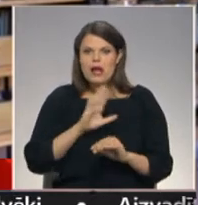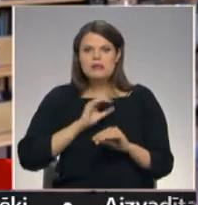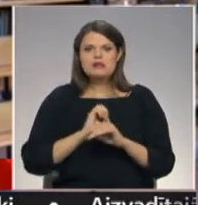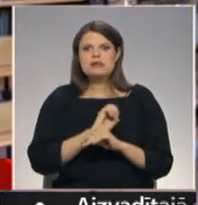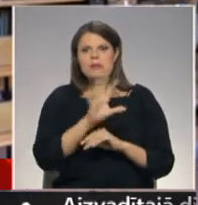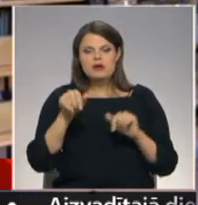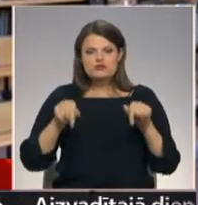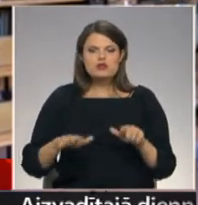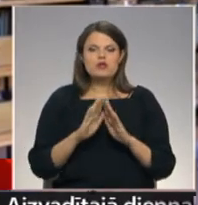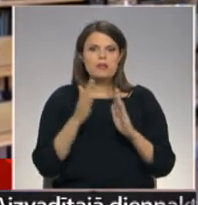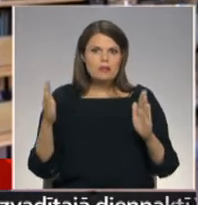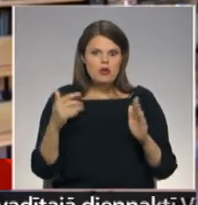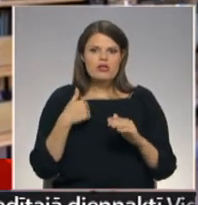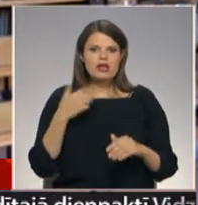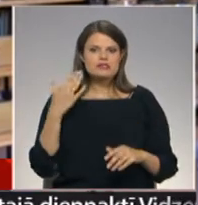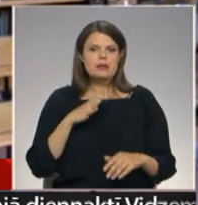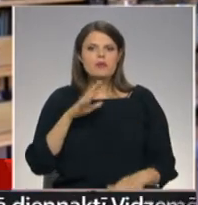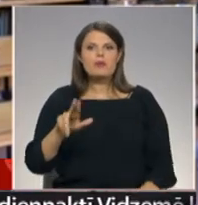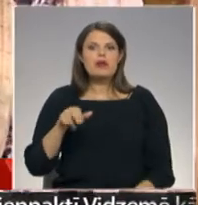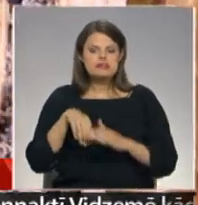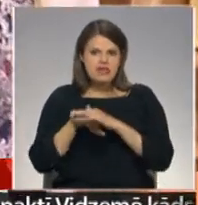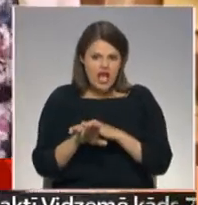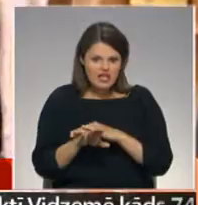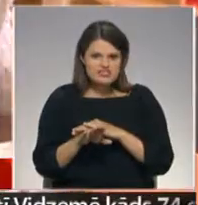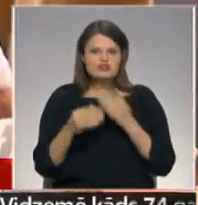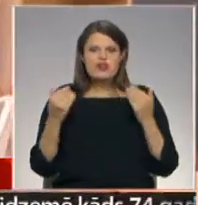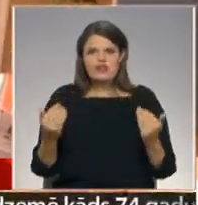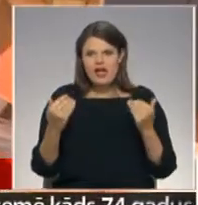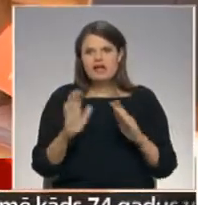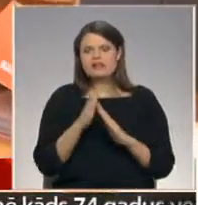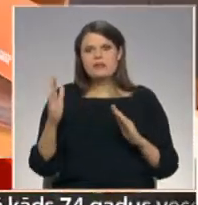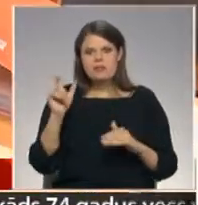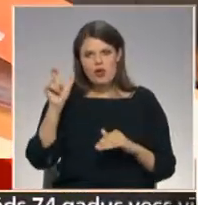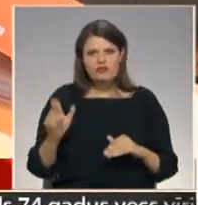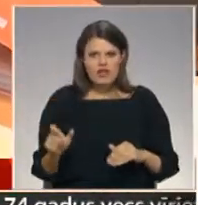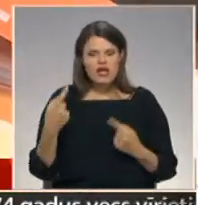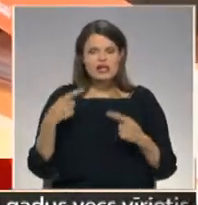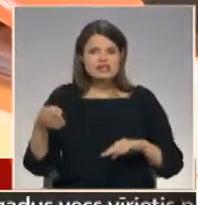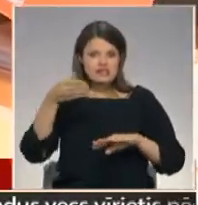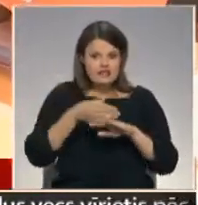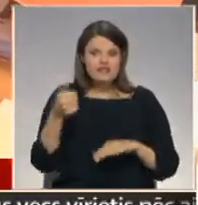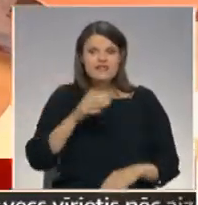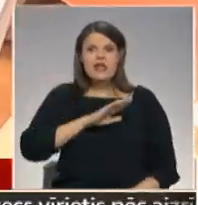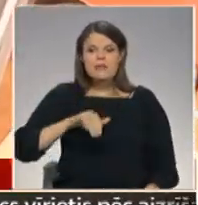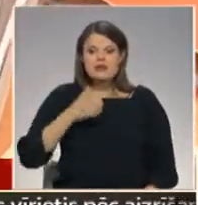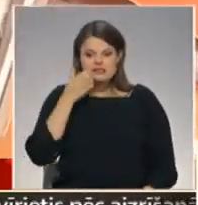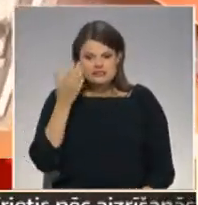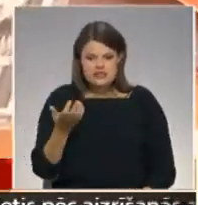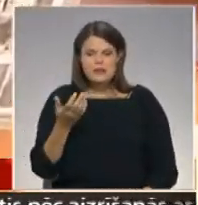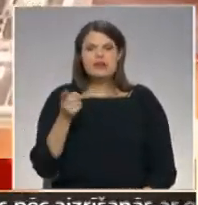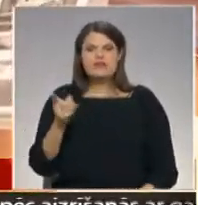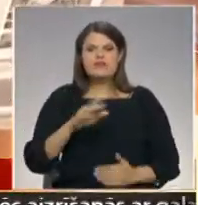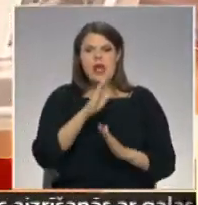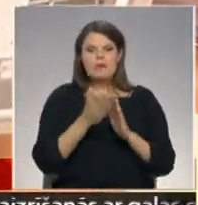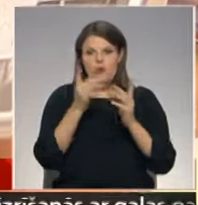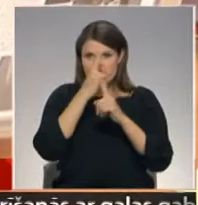pārsūti šeit uz bibliotēku, jo es jau tad biju pensijā aizgājusi. Tagad Naukšēnu bibliotekā ir Sarmīta Praudiņa, un viņa pēc tam, kad Brigitas Ceriņas